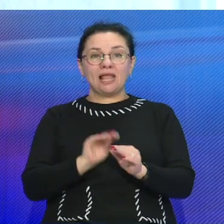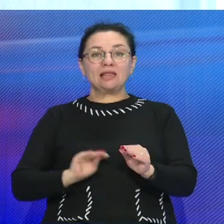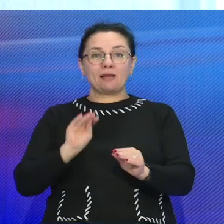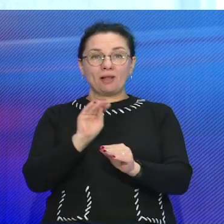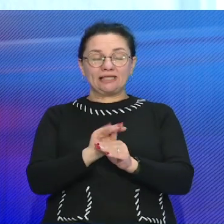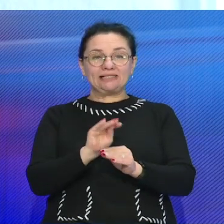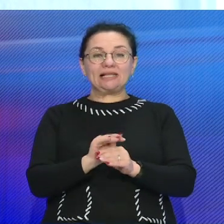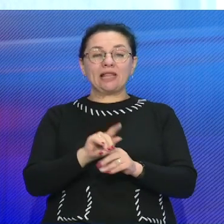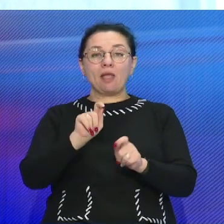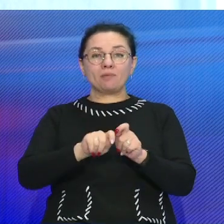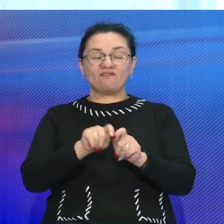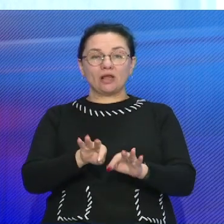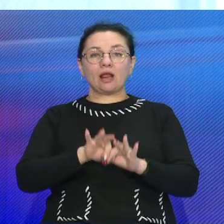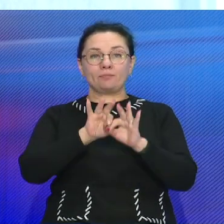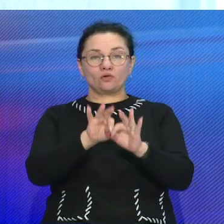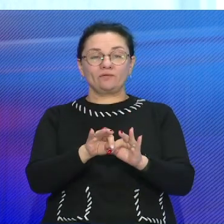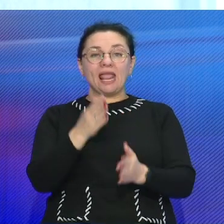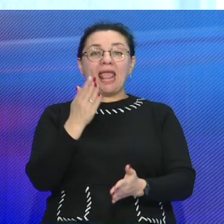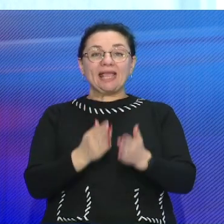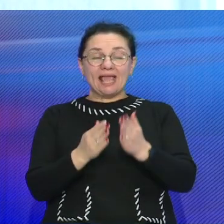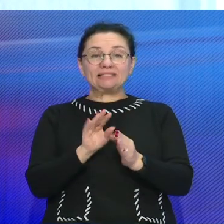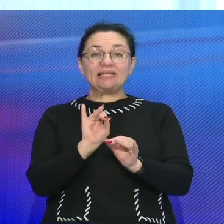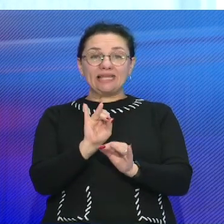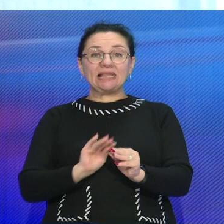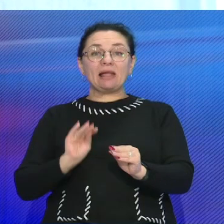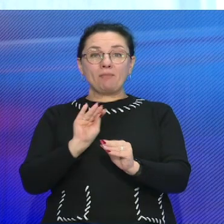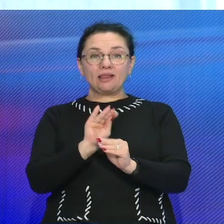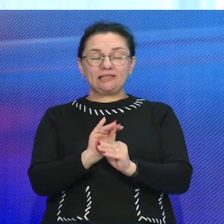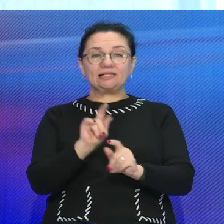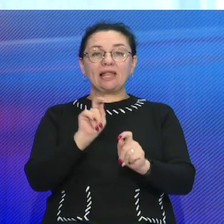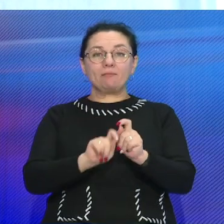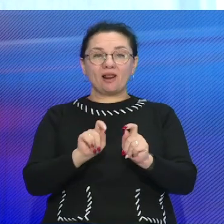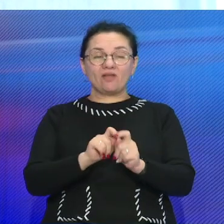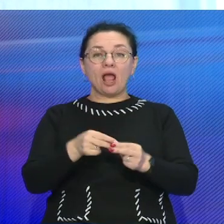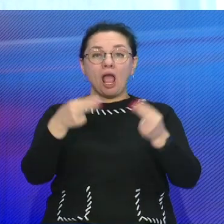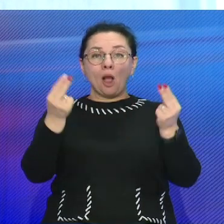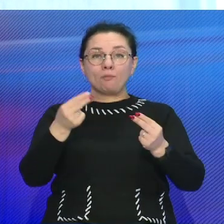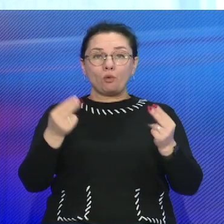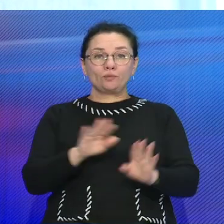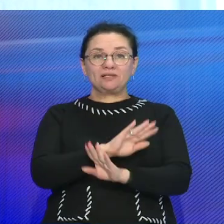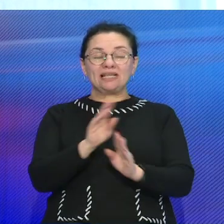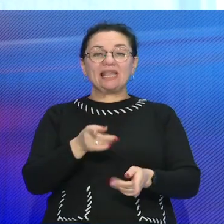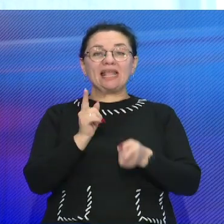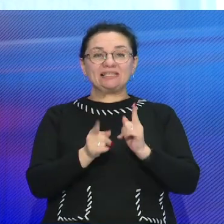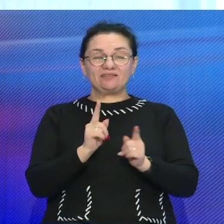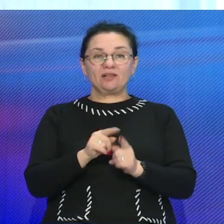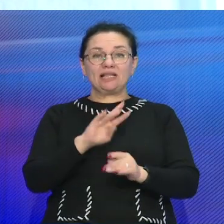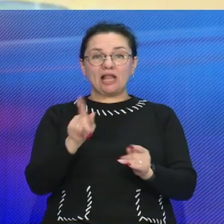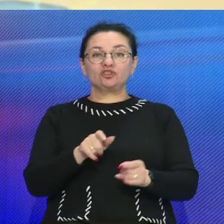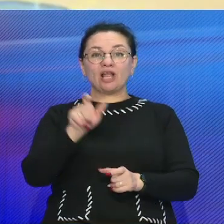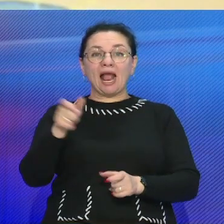проверка. Если в случае и дополнительной проверки признаны подписи недействительными, значит, кандидату может быть отказано в